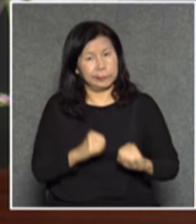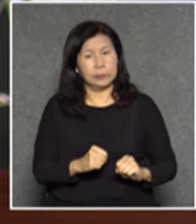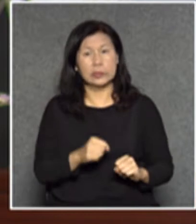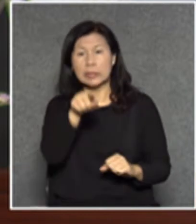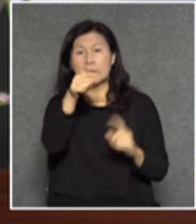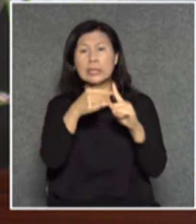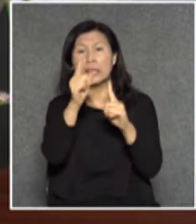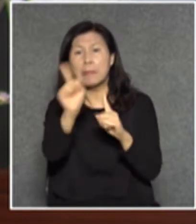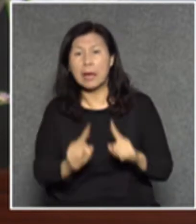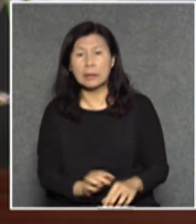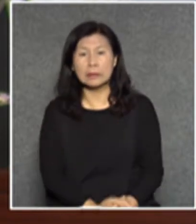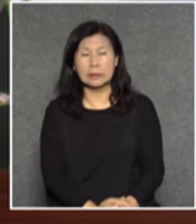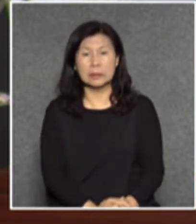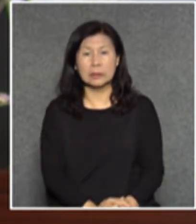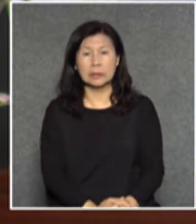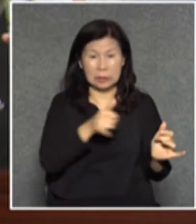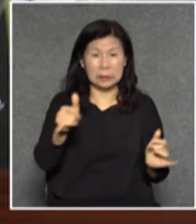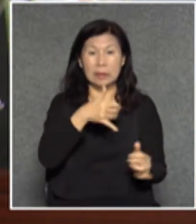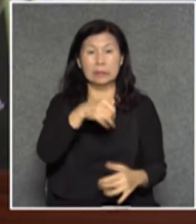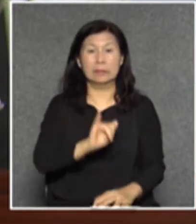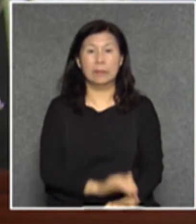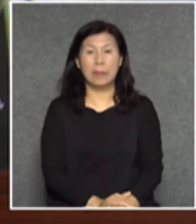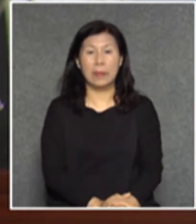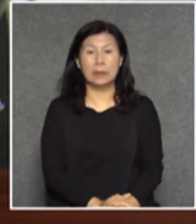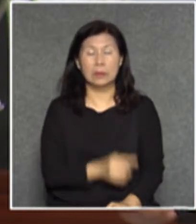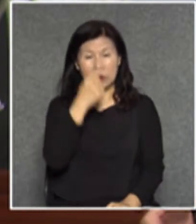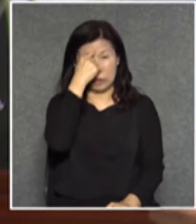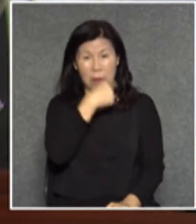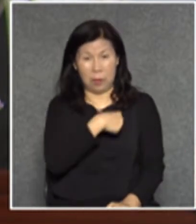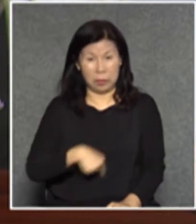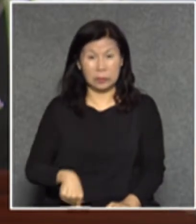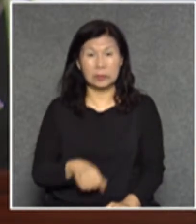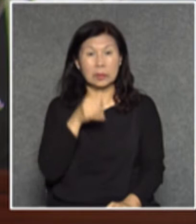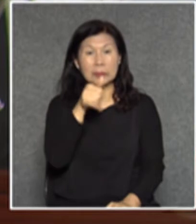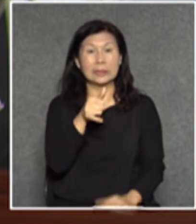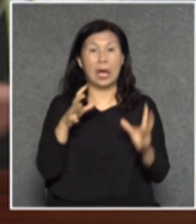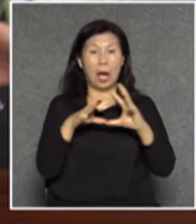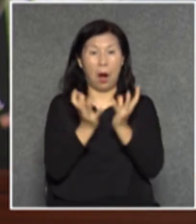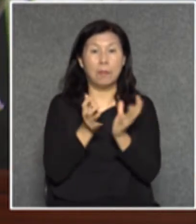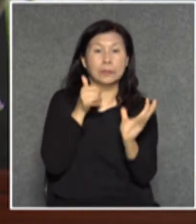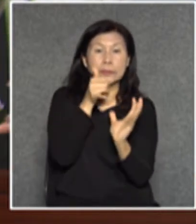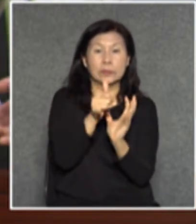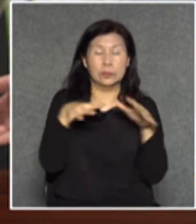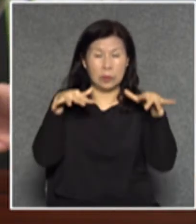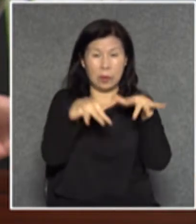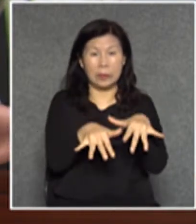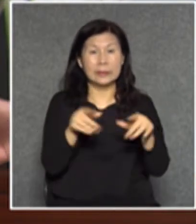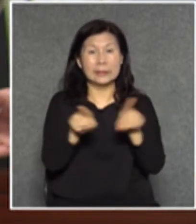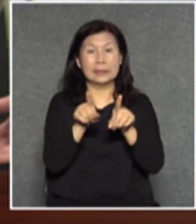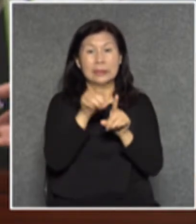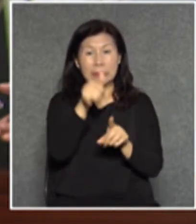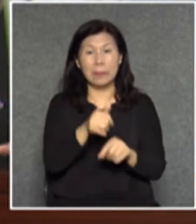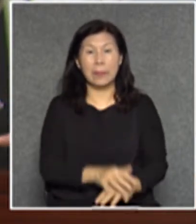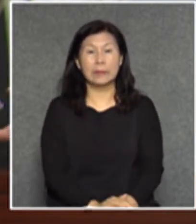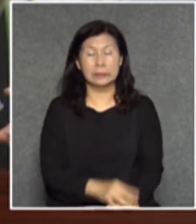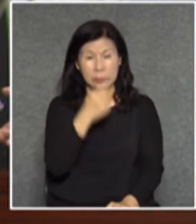你199都不要緊啊，好似梁美芬咁咪好咯，走入群眾係嘛，走去嗰度。咁你諗下啦，